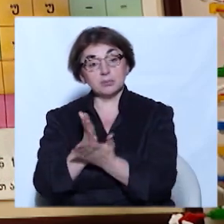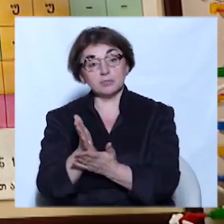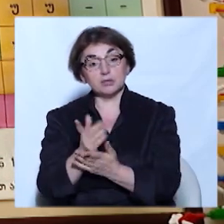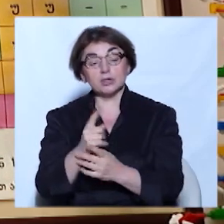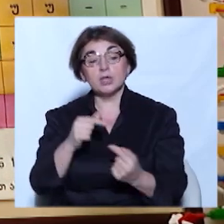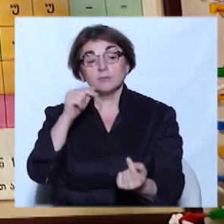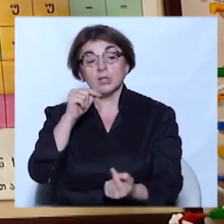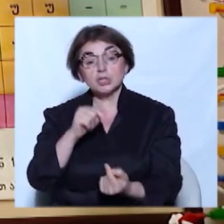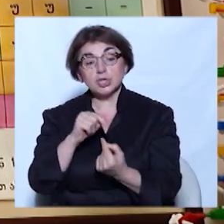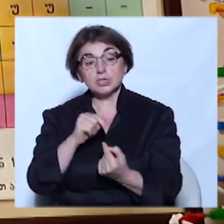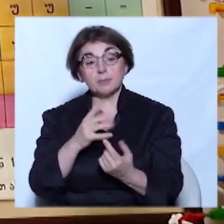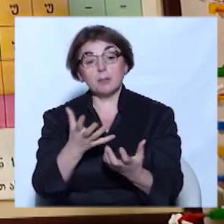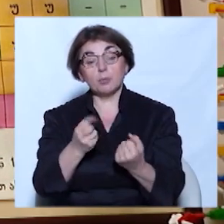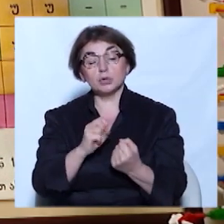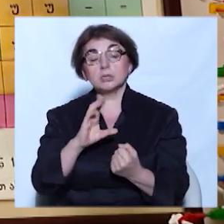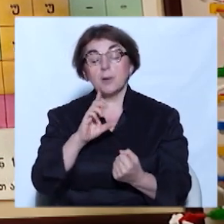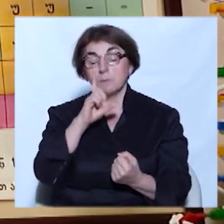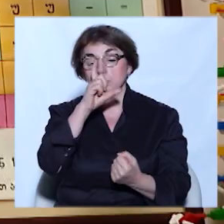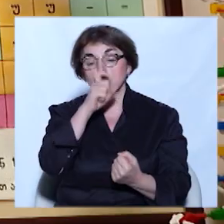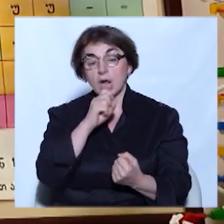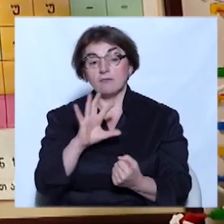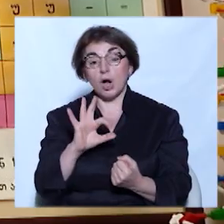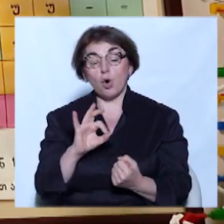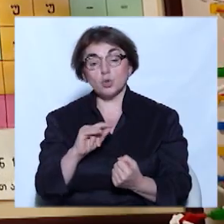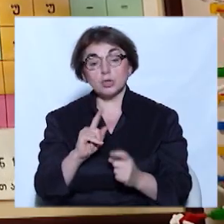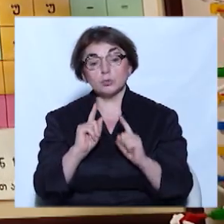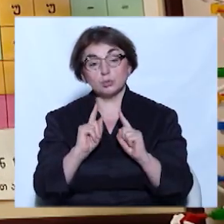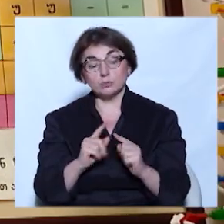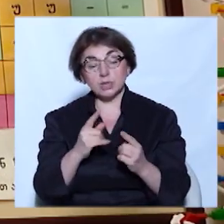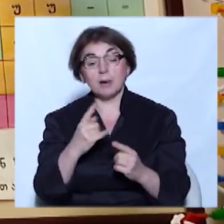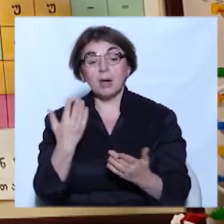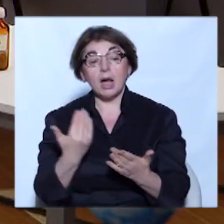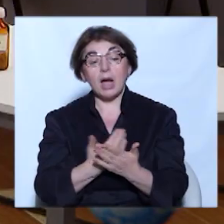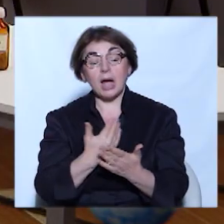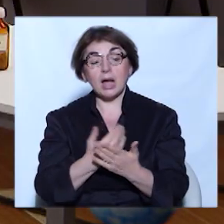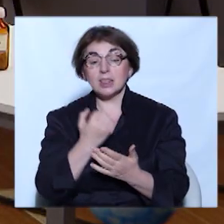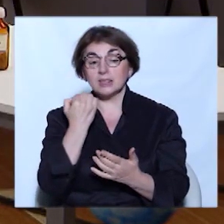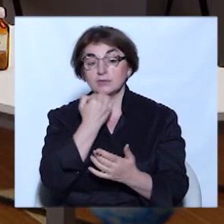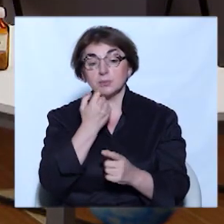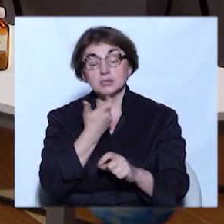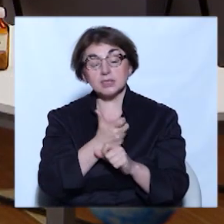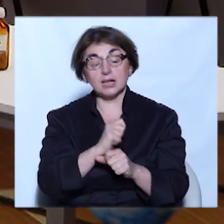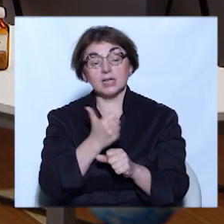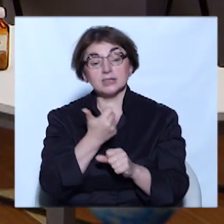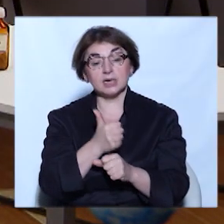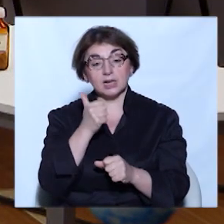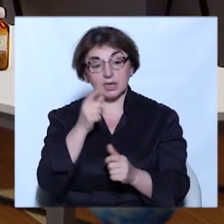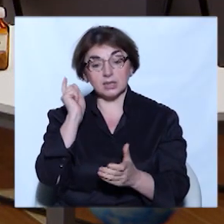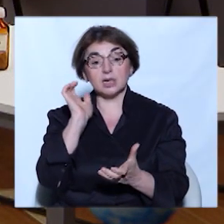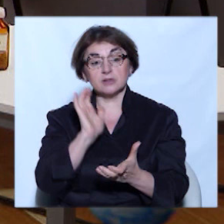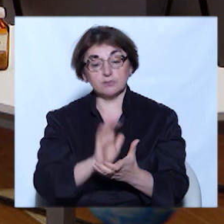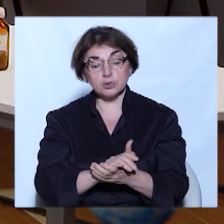რომელიც შესაბამისობაში მოდის მჟავა ოქსიდებთან. თუმცა ამ ახალ ნივთიერებას თქვენ ძალიან ძალიან კარგად იცნობთ.